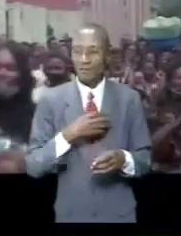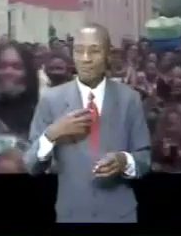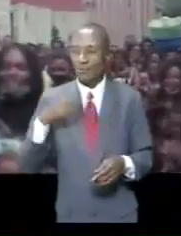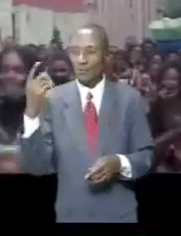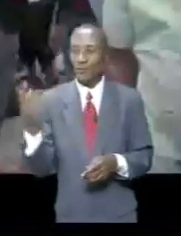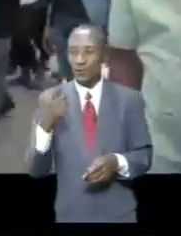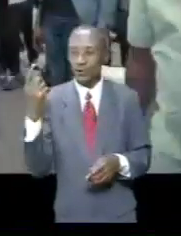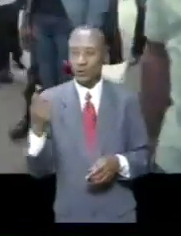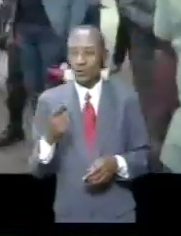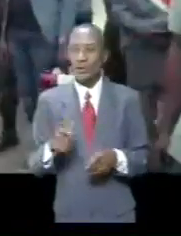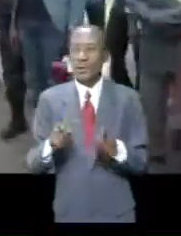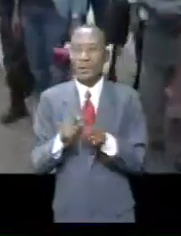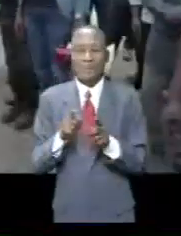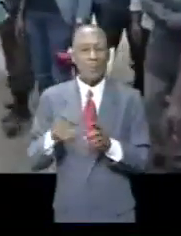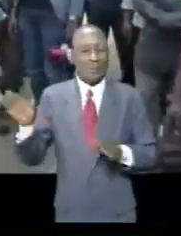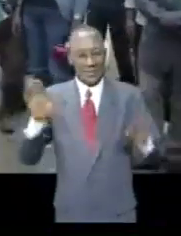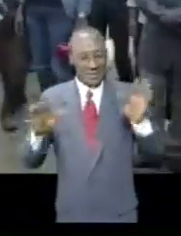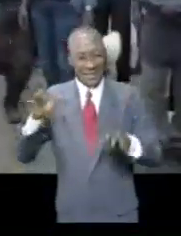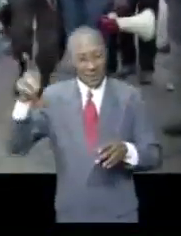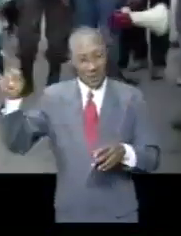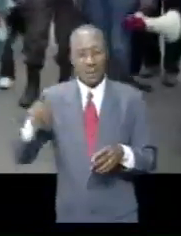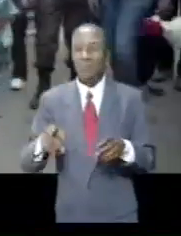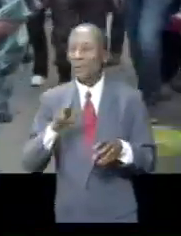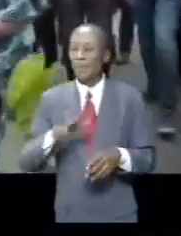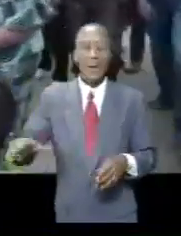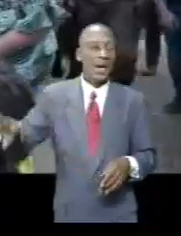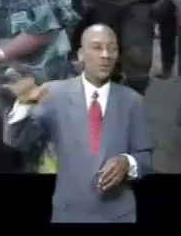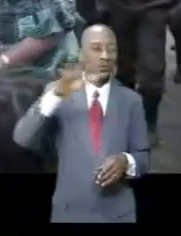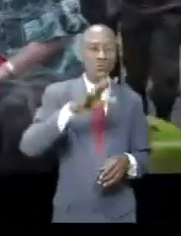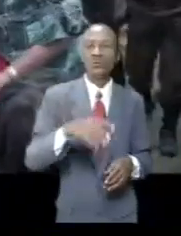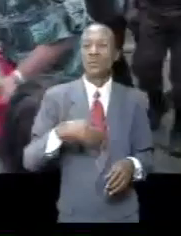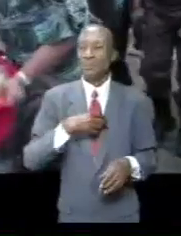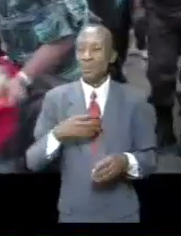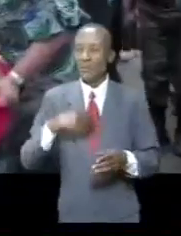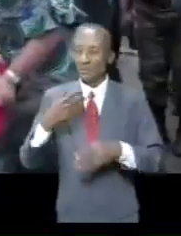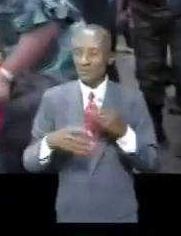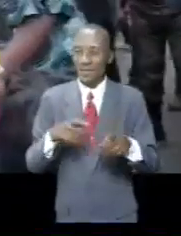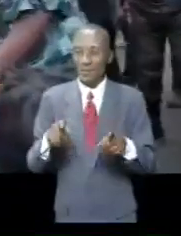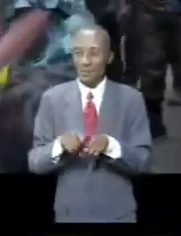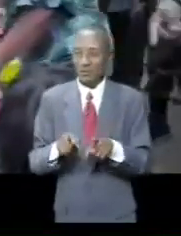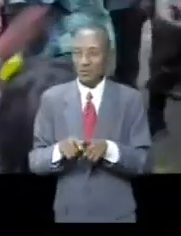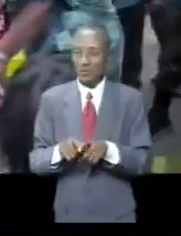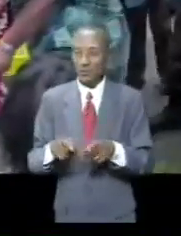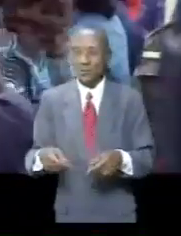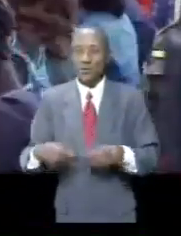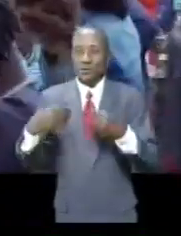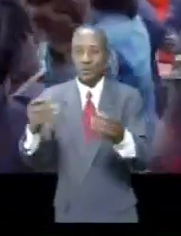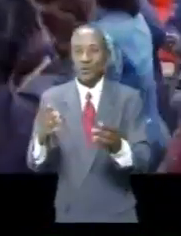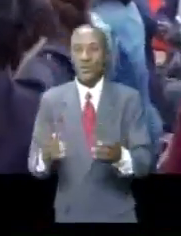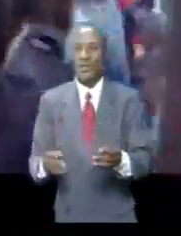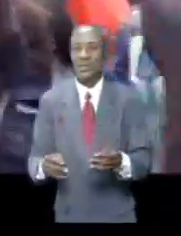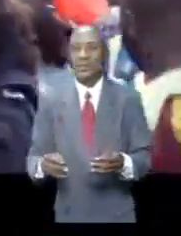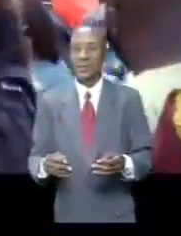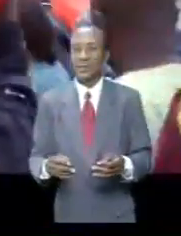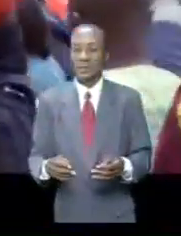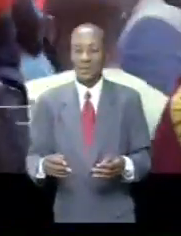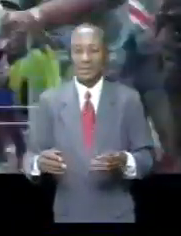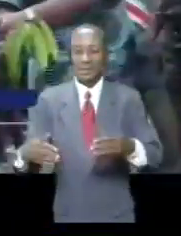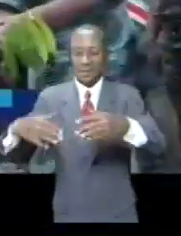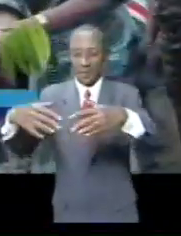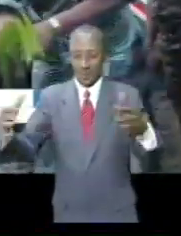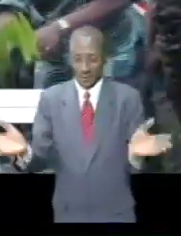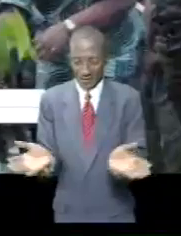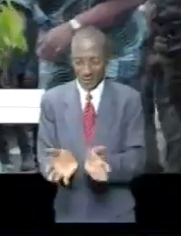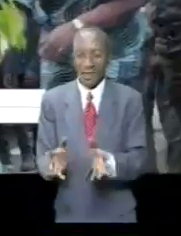Lancélé, comme partout où elle est passée, l'épouse du chef de l'État a posé le même geste, remise des bassins de pain. Cette assistance